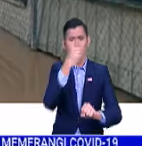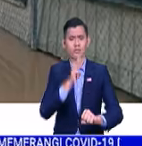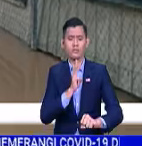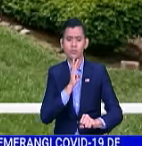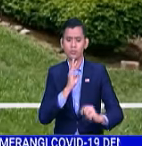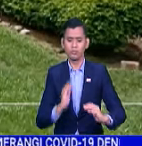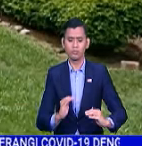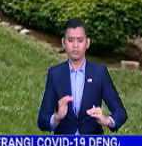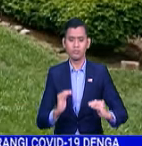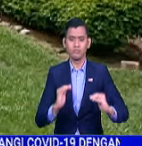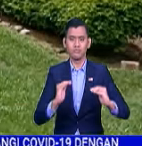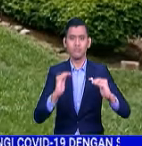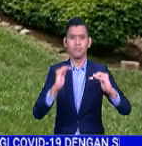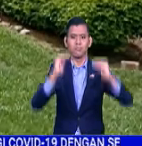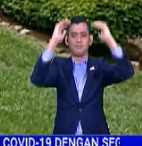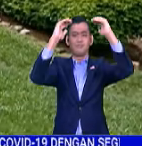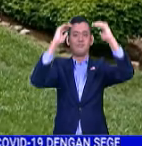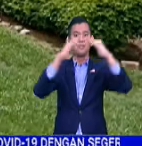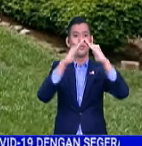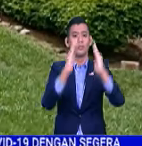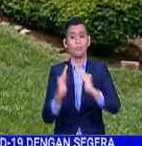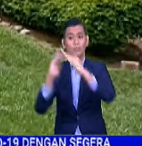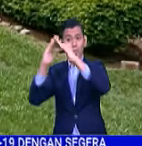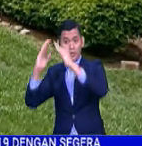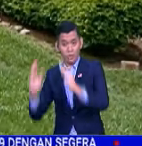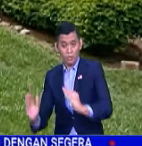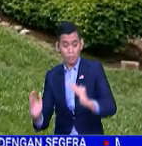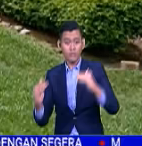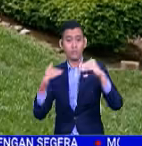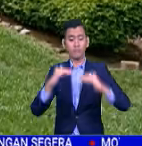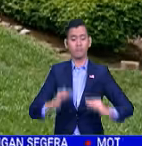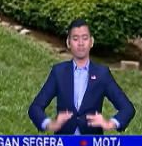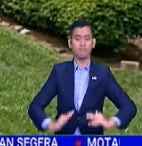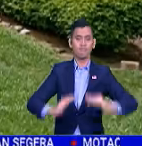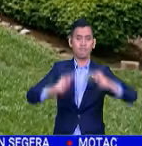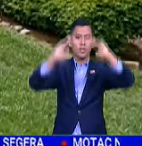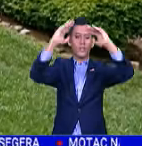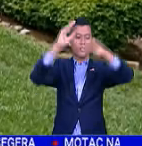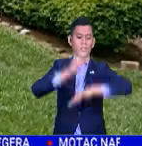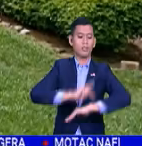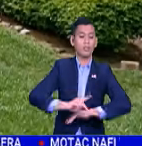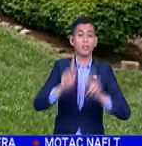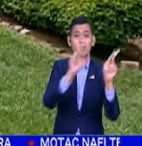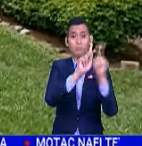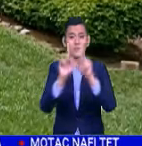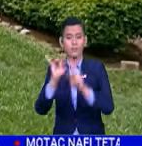semakin meningkat di kawasan kediaman di Kampung Matang Tengah dan kawasan sekitar.